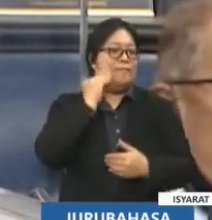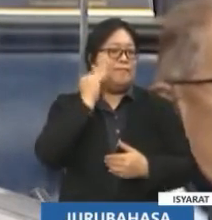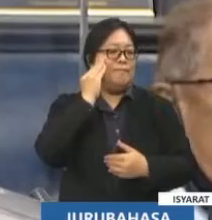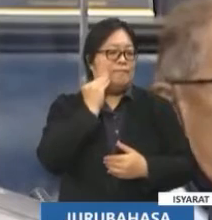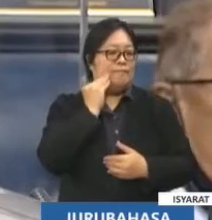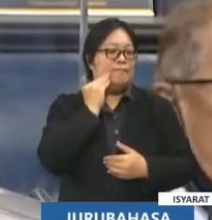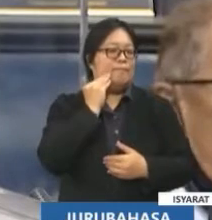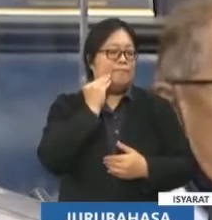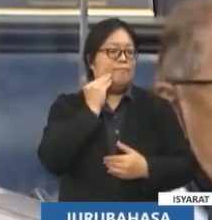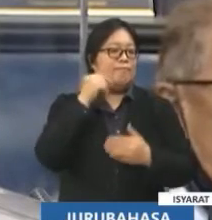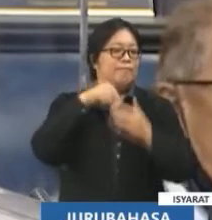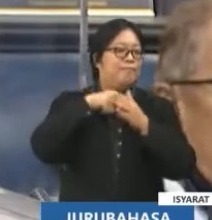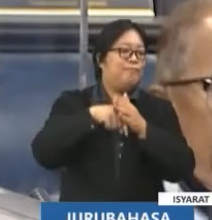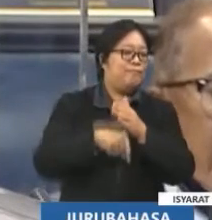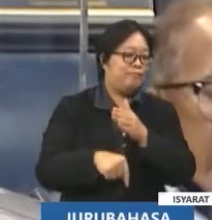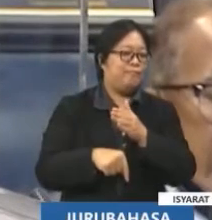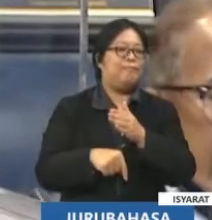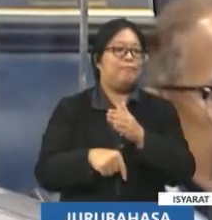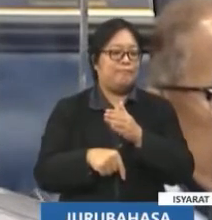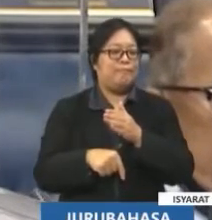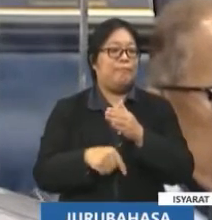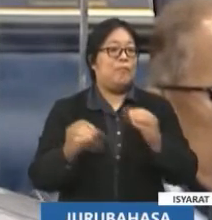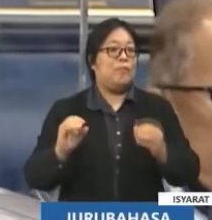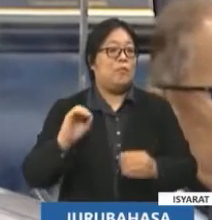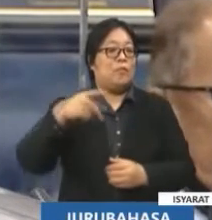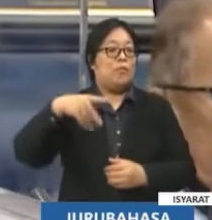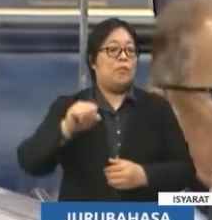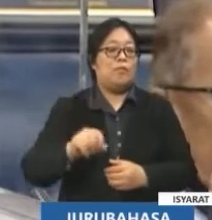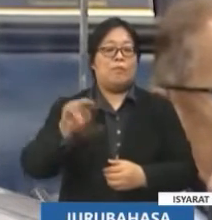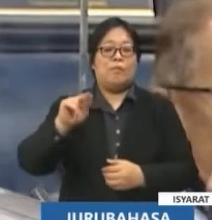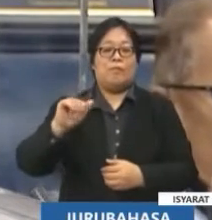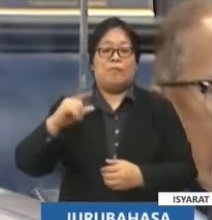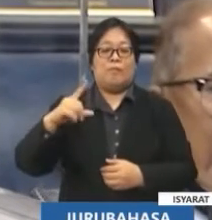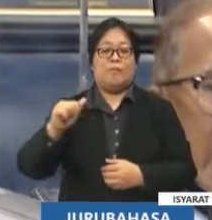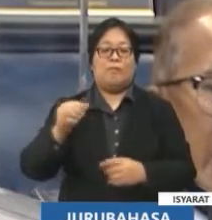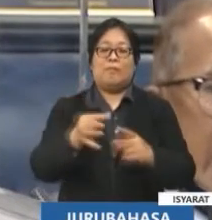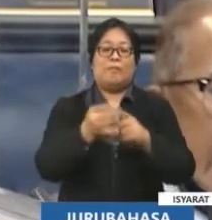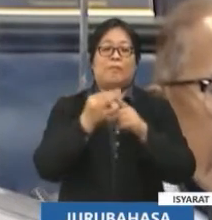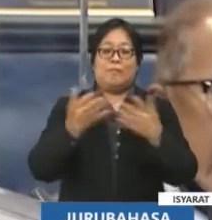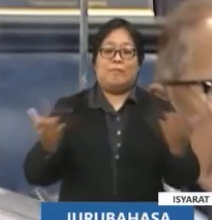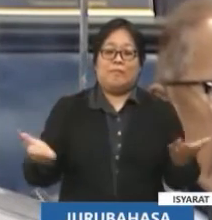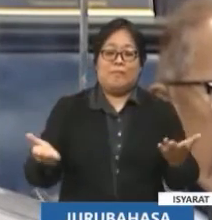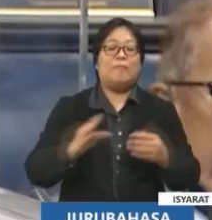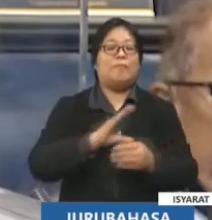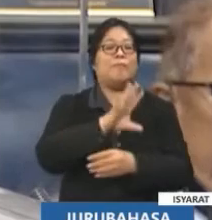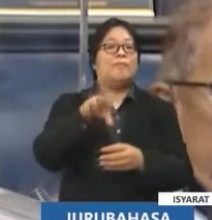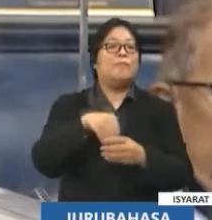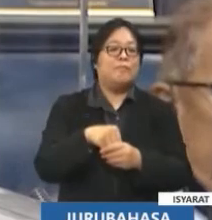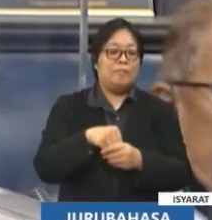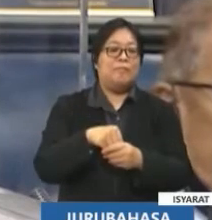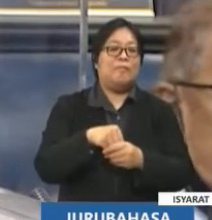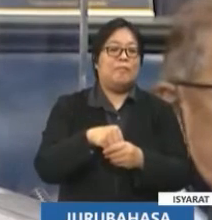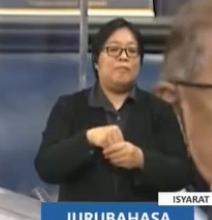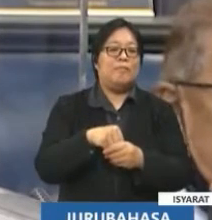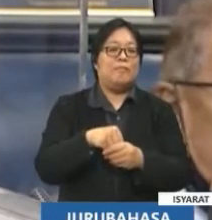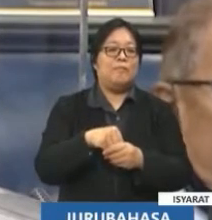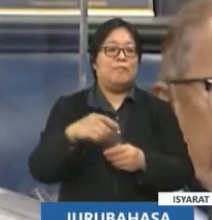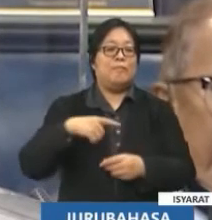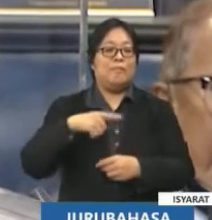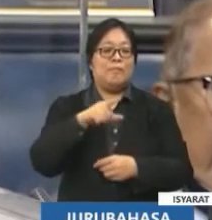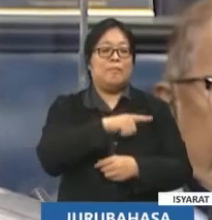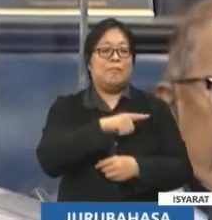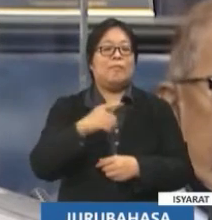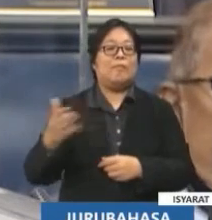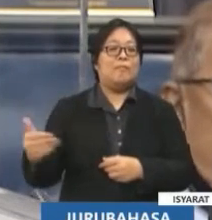pengetahuan yang sangat mendalam mengenai operasi Open Aga tour Taman sekali yang melibatkan lembaga